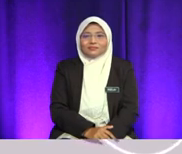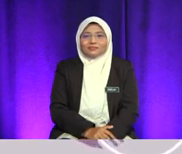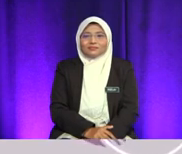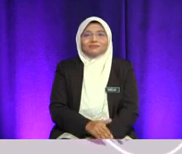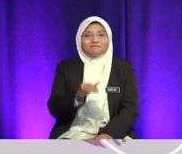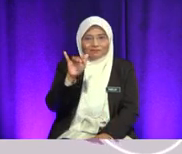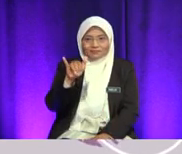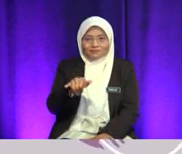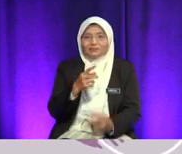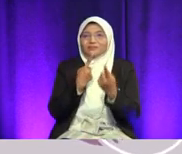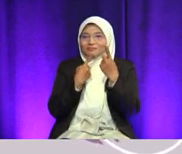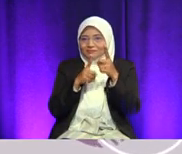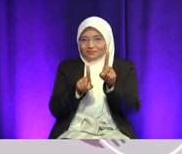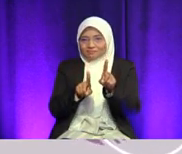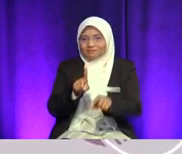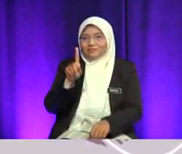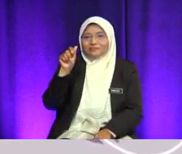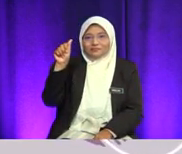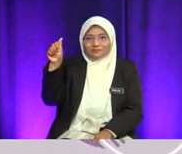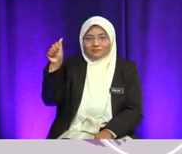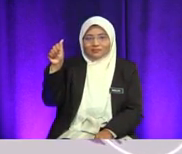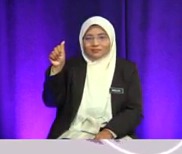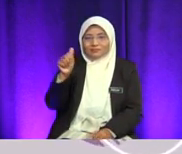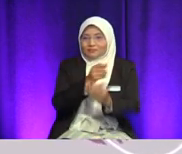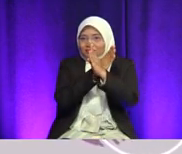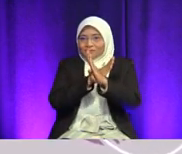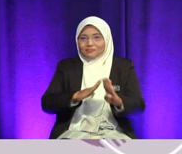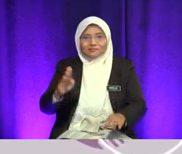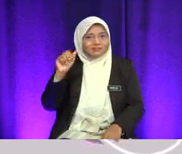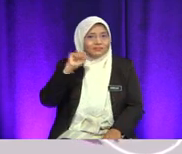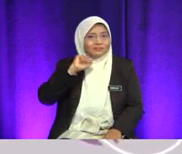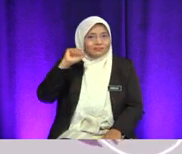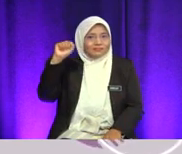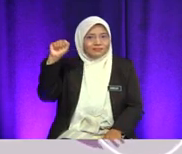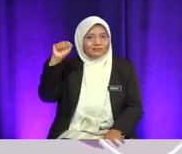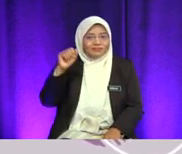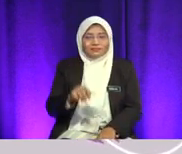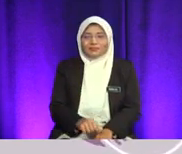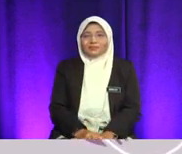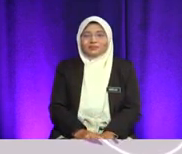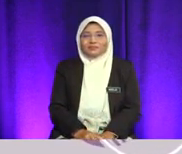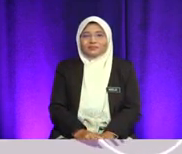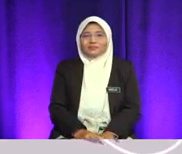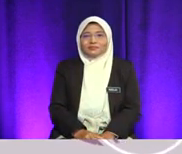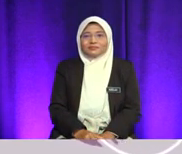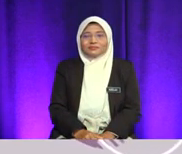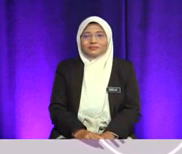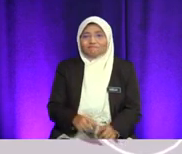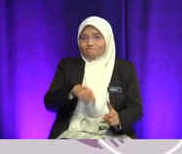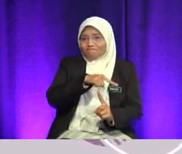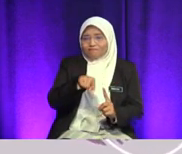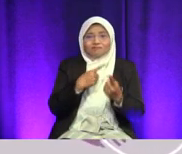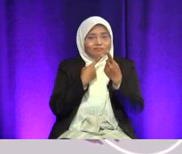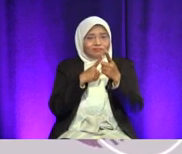jawabannya ialah Bebas Merdeka jadi apabila menjawab soal dan nikah pilihan kita pilihan kata kunci